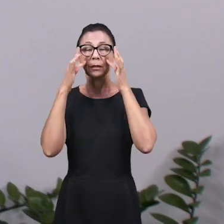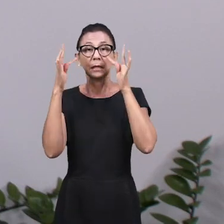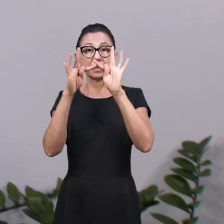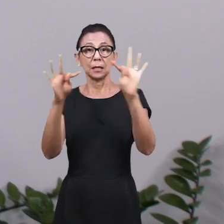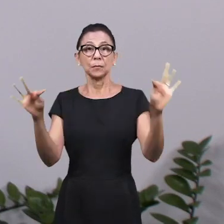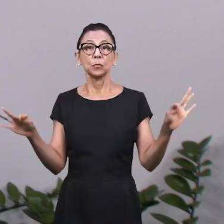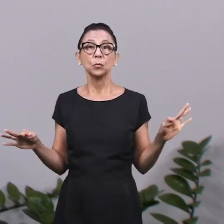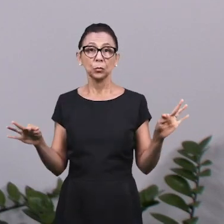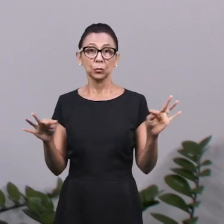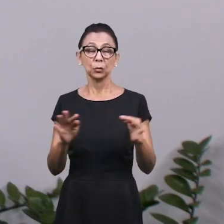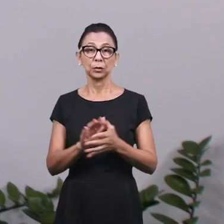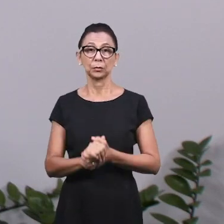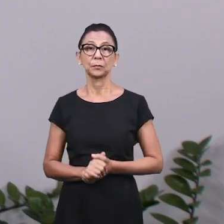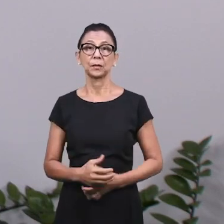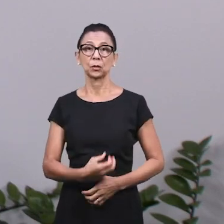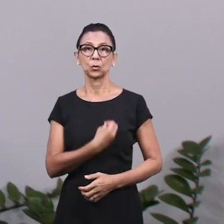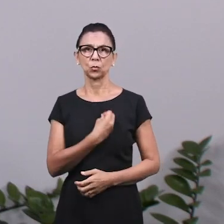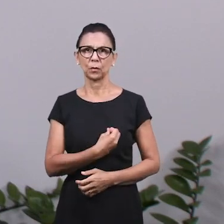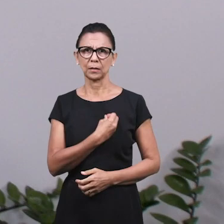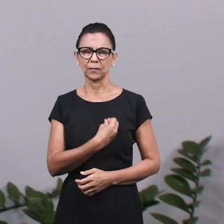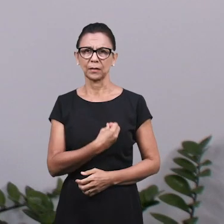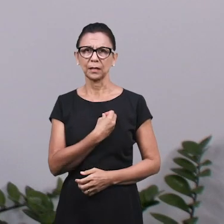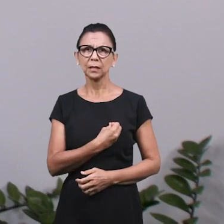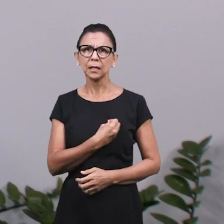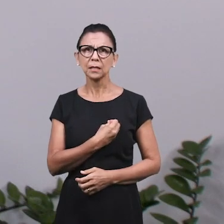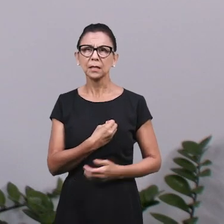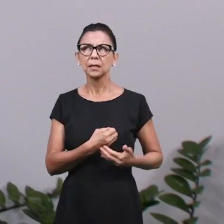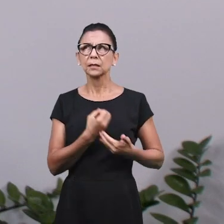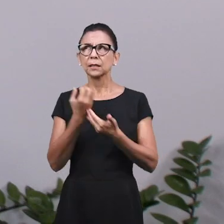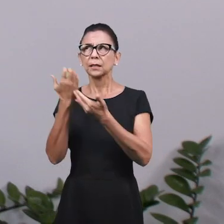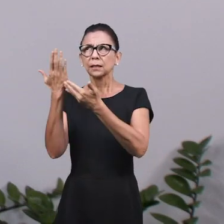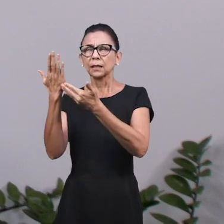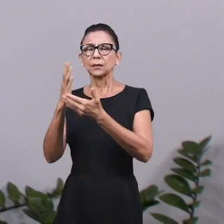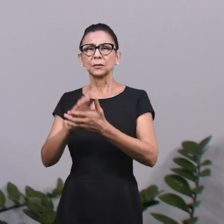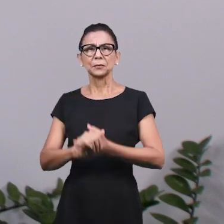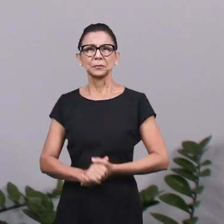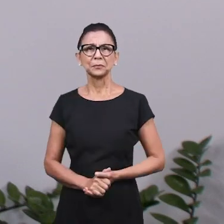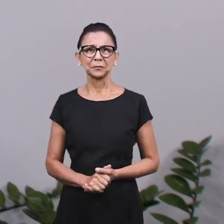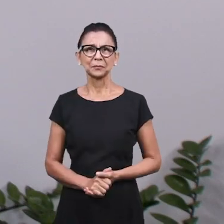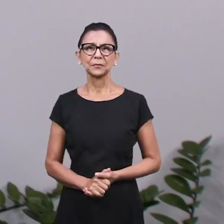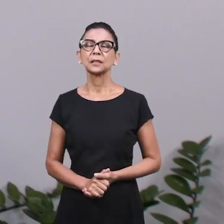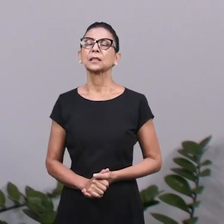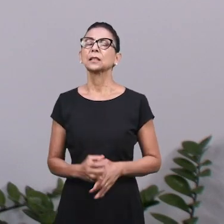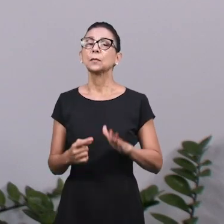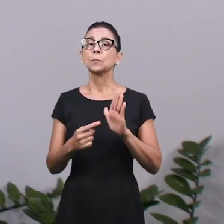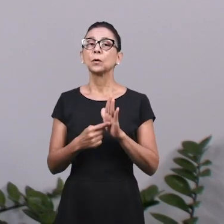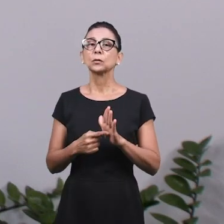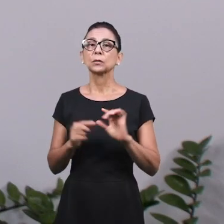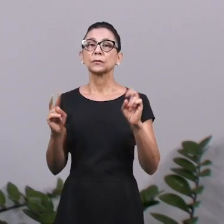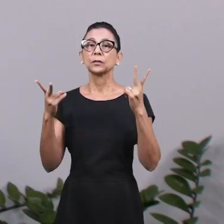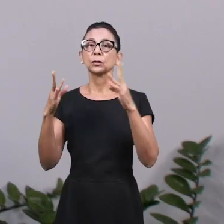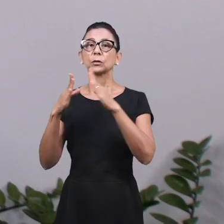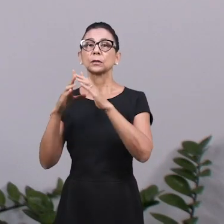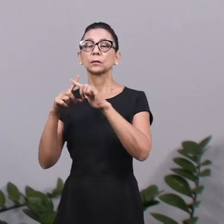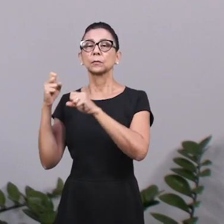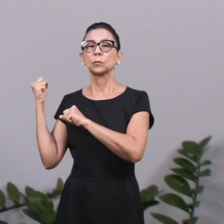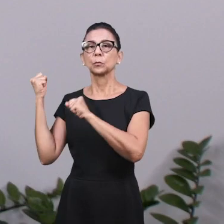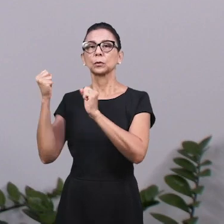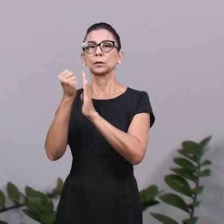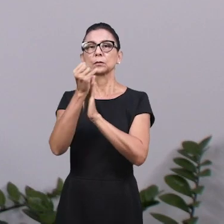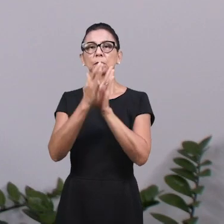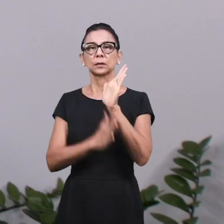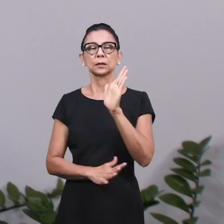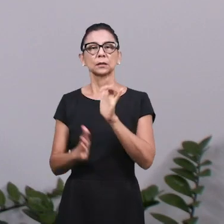Ce texte se trouve dans le livre d'Apocalypse, chapitre 12, verset 11, et définit la victoire de l'Église par le pouvoir du sang du